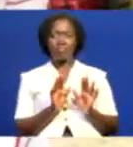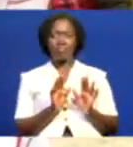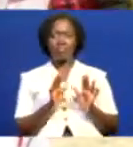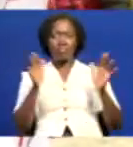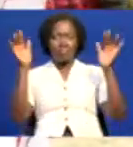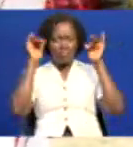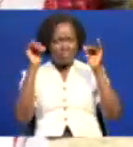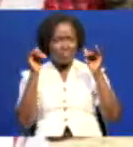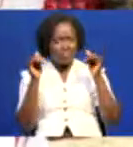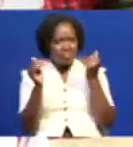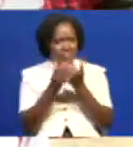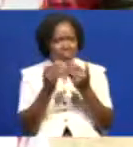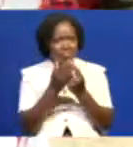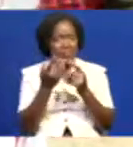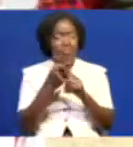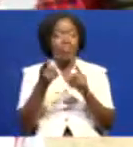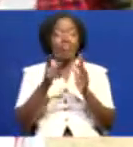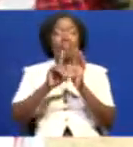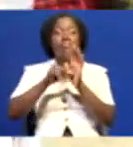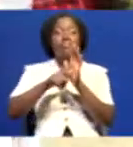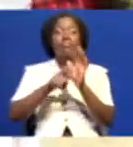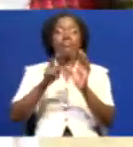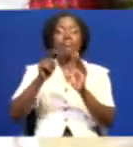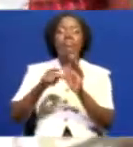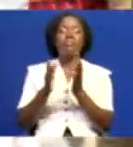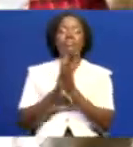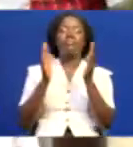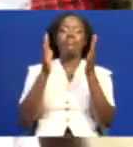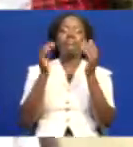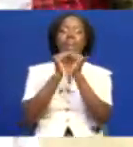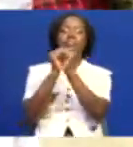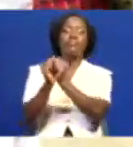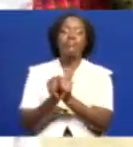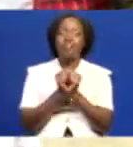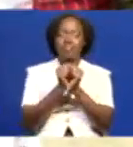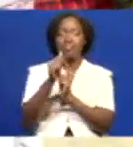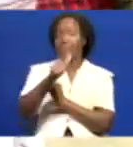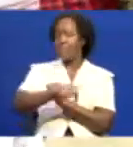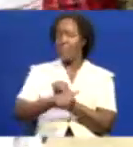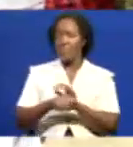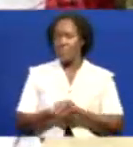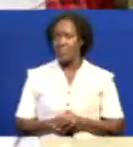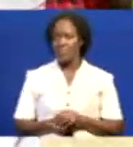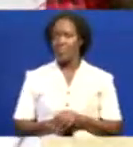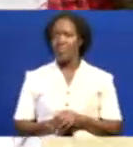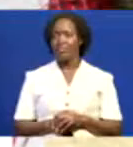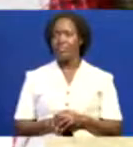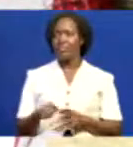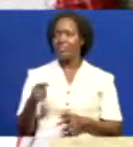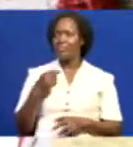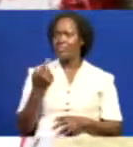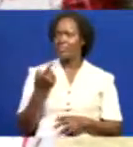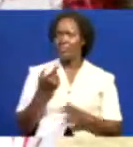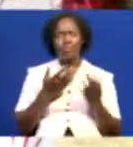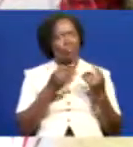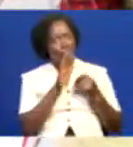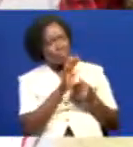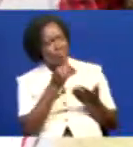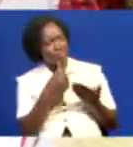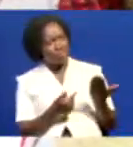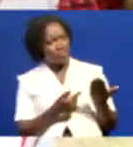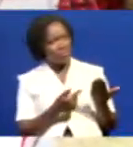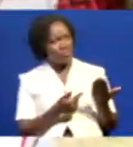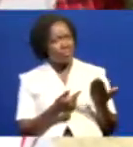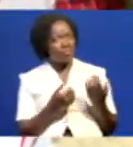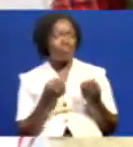Ng'ombe wachunge, lakini baadaye wataungana na sisi tupate kusherekea pamoja siku yetu muhimu. Kwa hii shughuli, matarajio yako ni yapi?